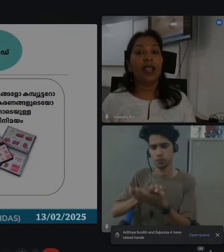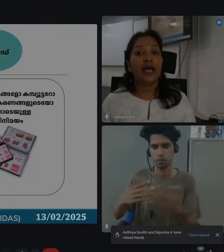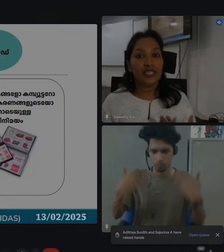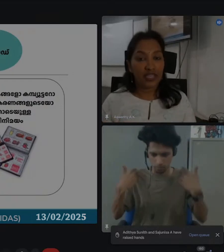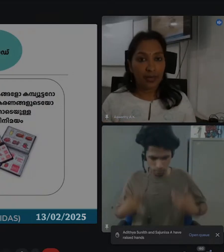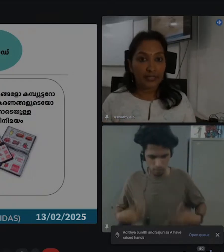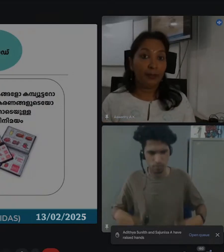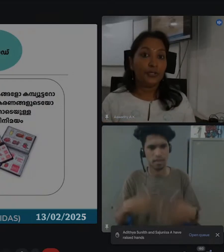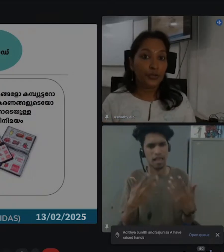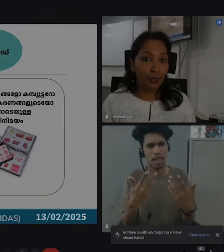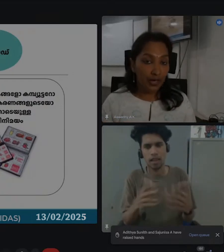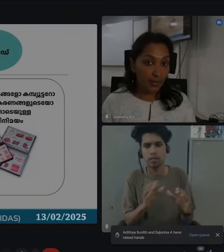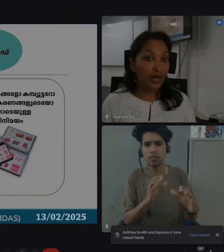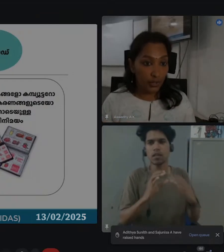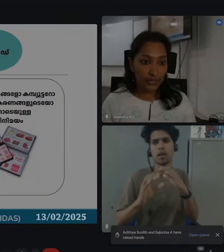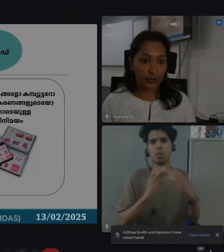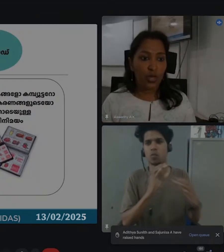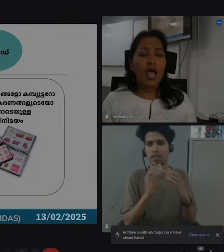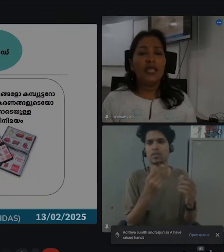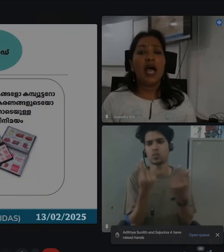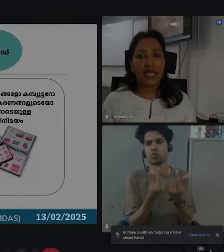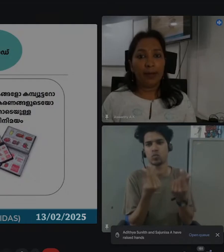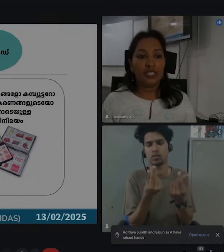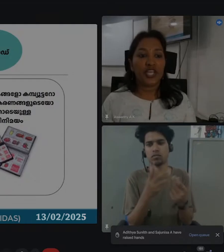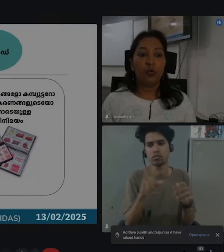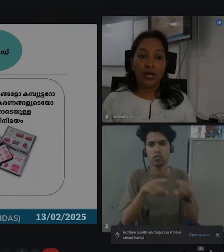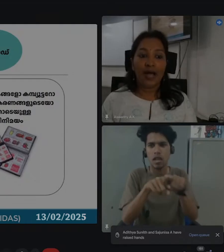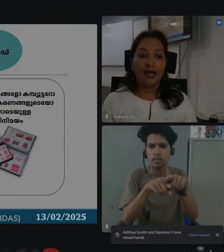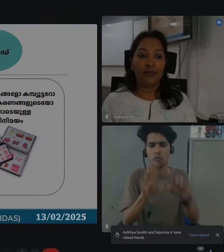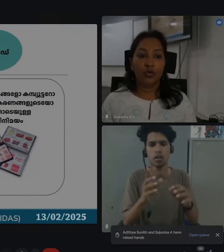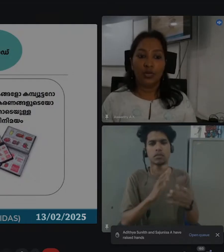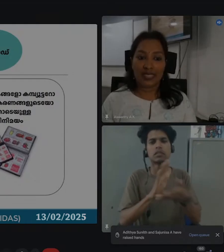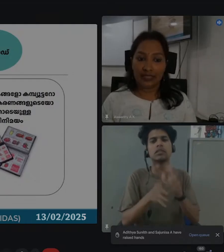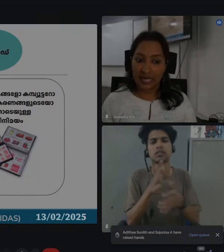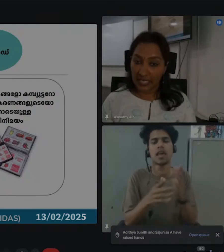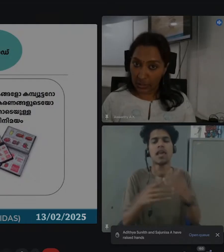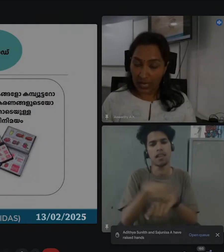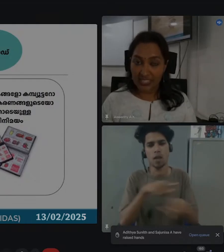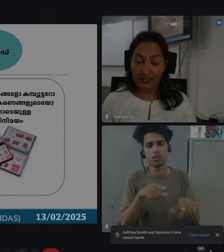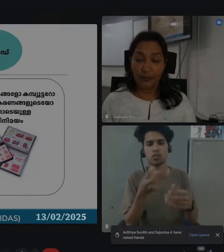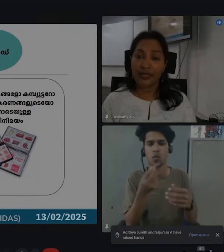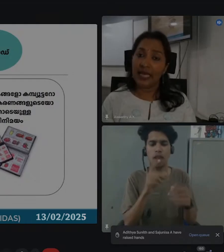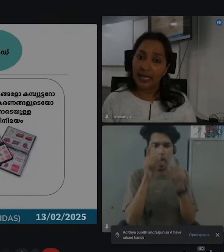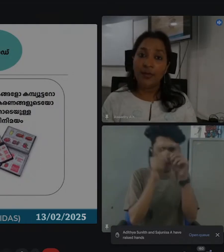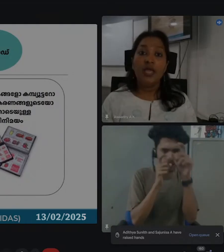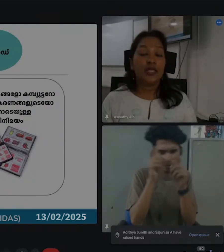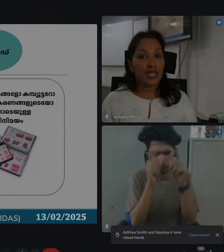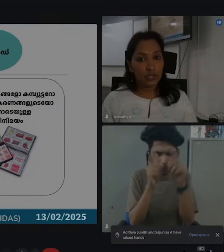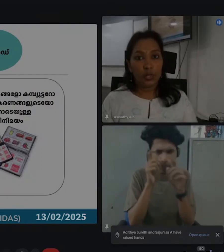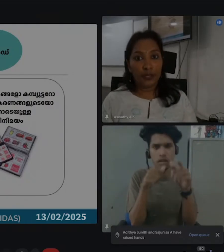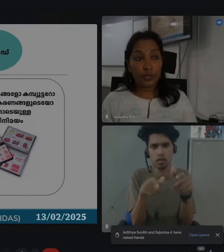തന്നെ നമ്മൾ ആശയവിനിമയത്തിന് മറ്റൊരു മാർഗം കണ്ടുപിടിക്കുന്നു. അതിന് ആംഗ്യ ഭാഷ, മുഖഭാവം കൊണ്ടുള്ള സാധാരണ രീതിയിലുള്ള ആശയവിനിമയം,